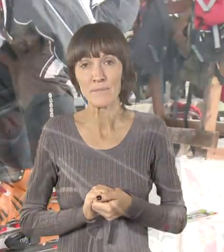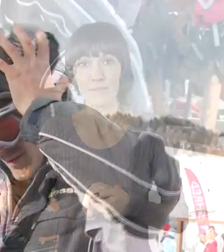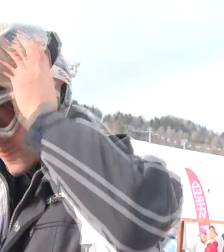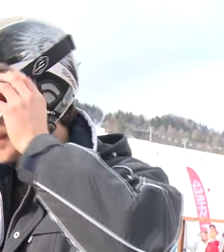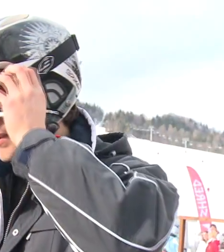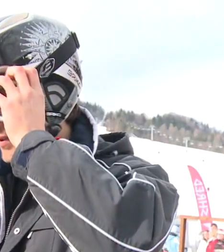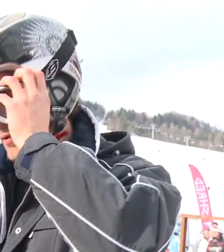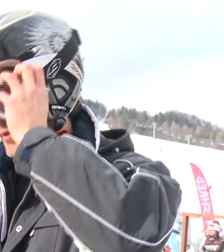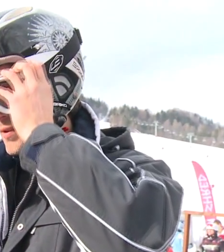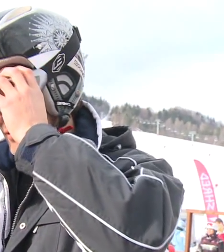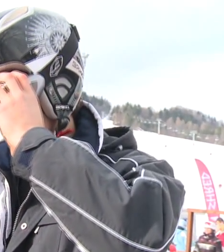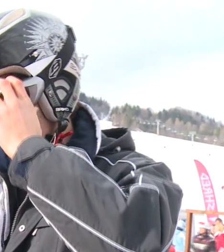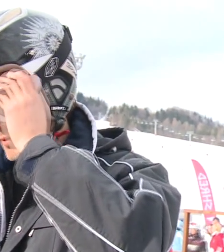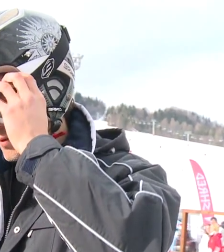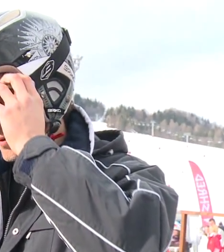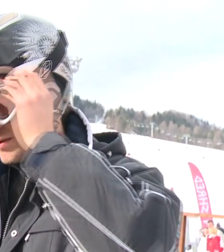smučanja.